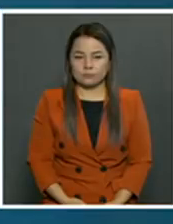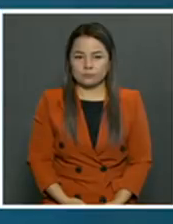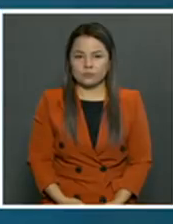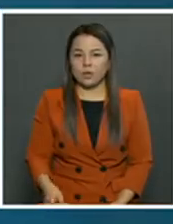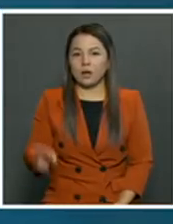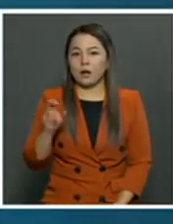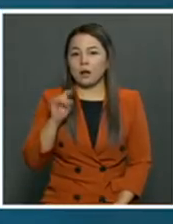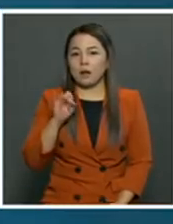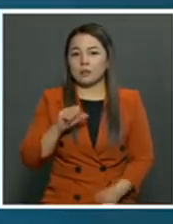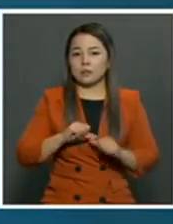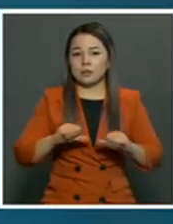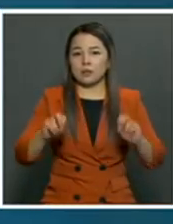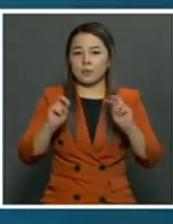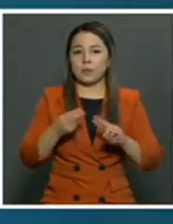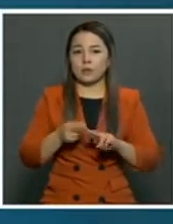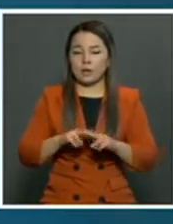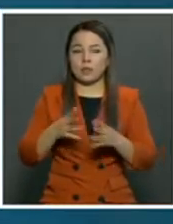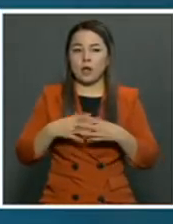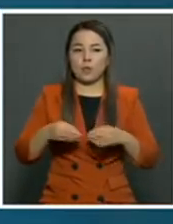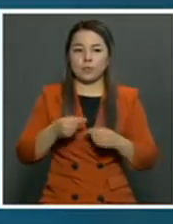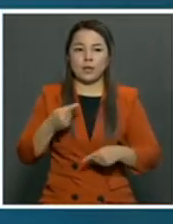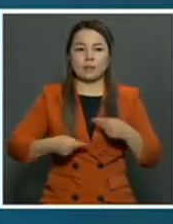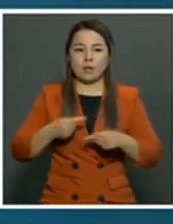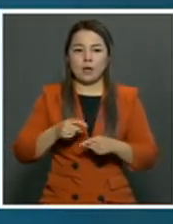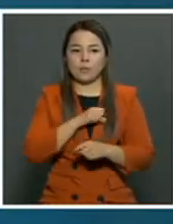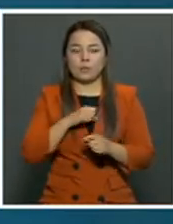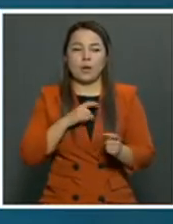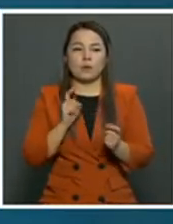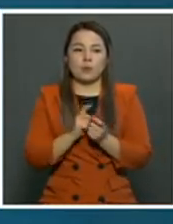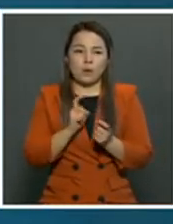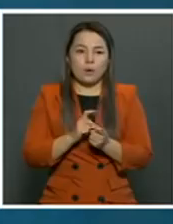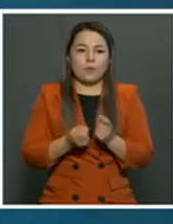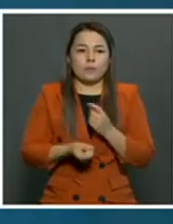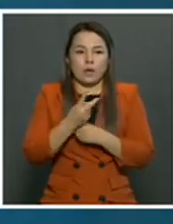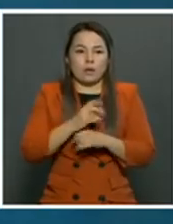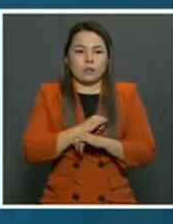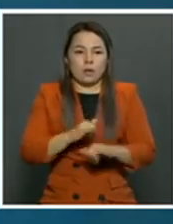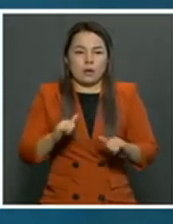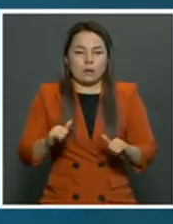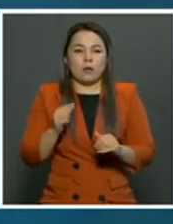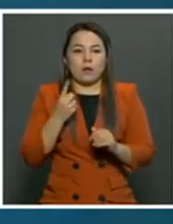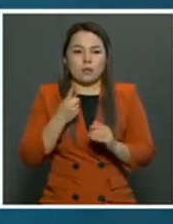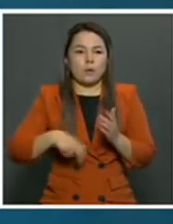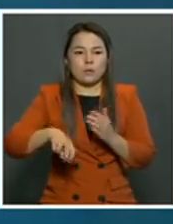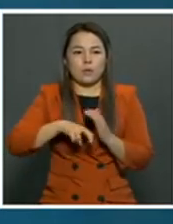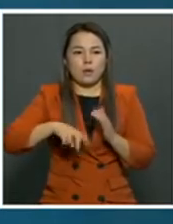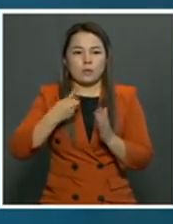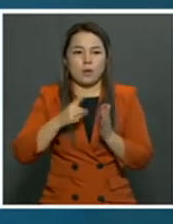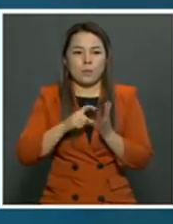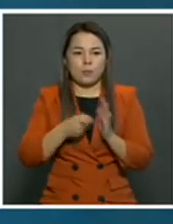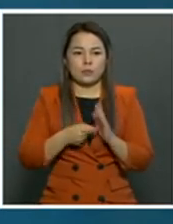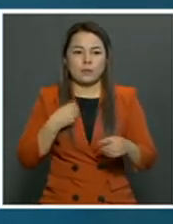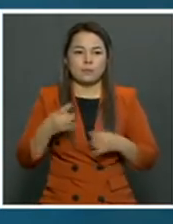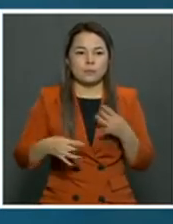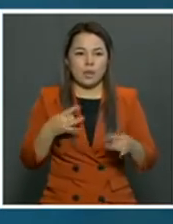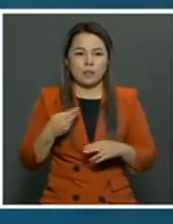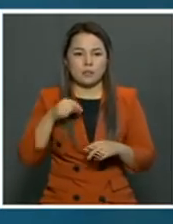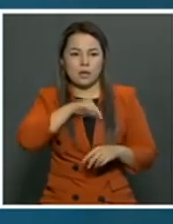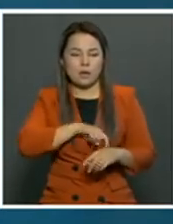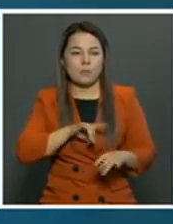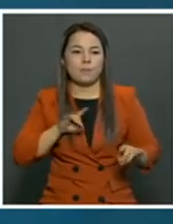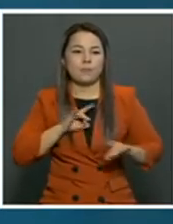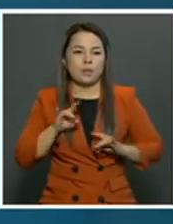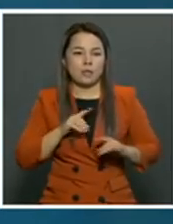Карантин кезінде отбасылық жанжалар саны екі есе артқан. Себебі күні-түні бір пәтерде қамалып отырған ерлі-зайыптылардың жүйкесі сыр